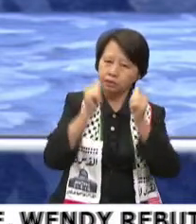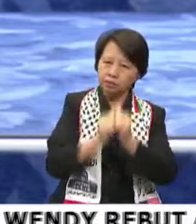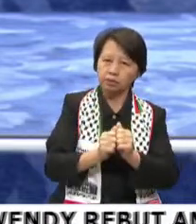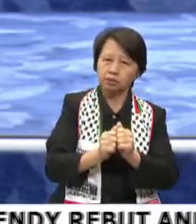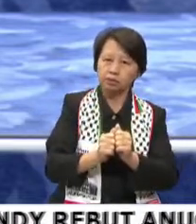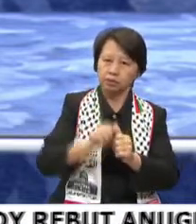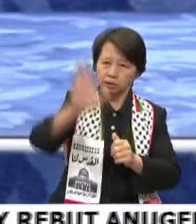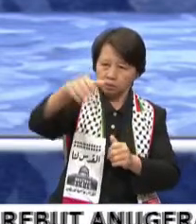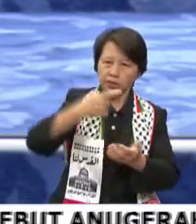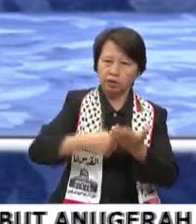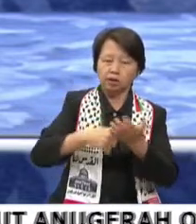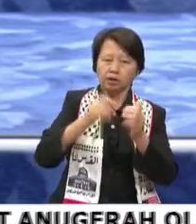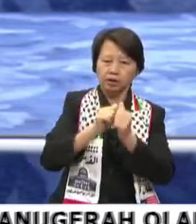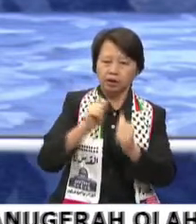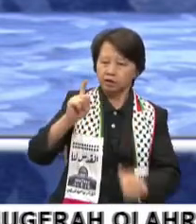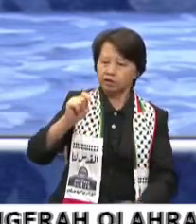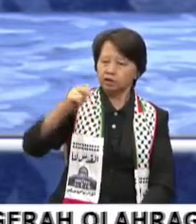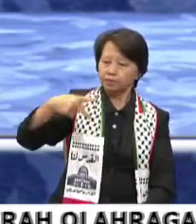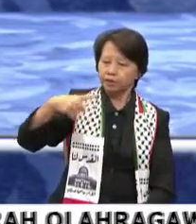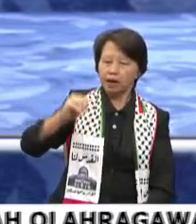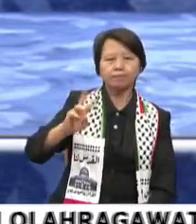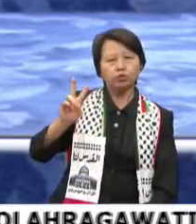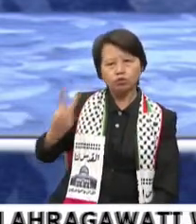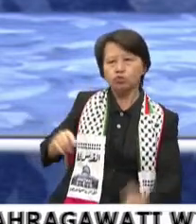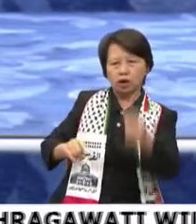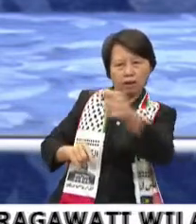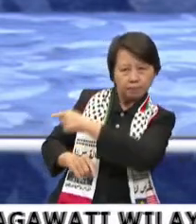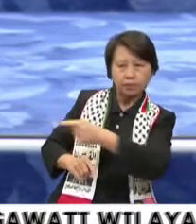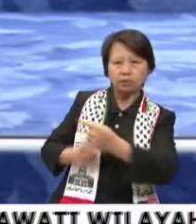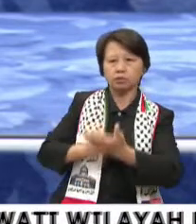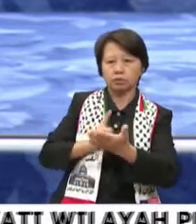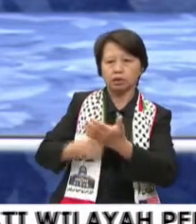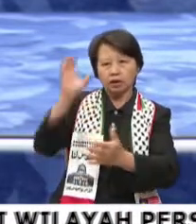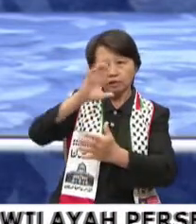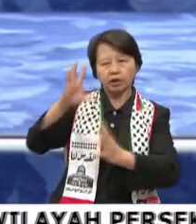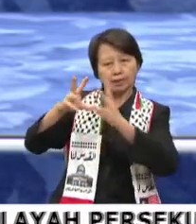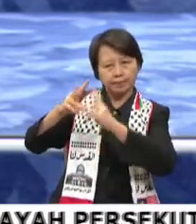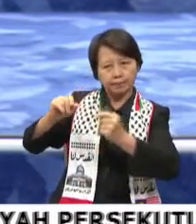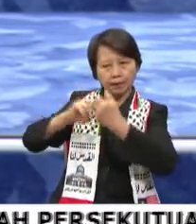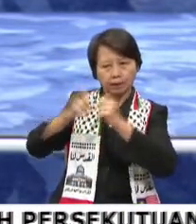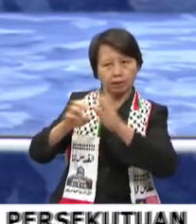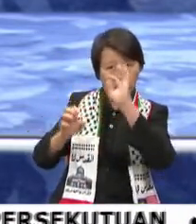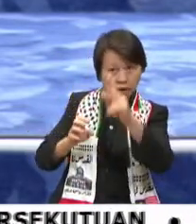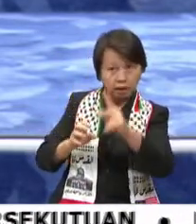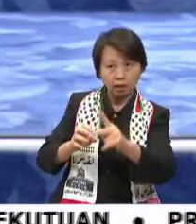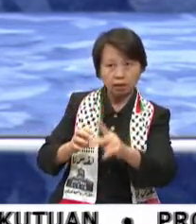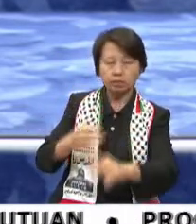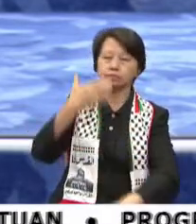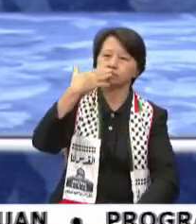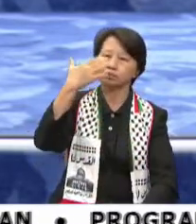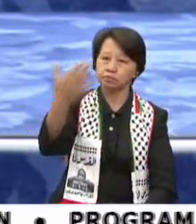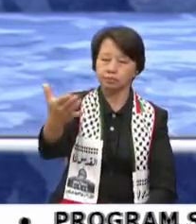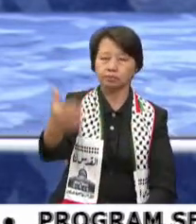dengan tpm2 dan carilah penyelesaian yang baik terima